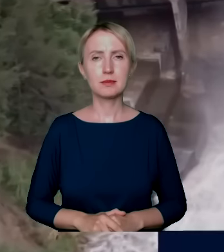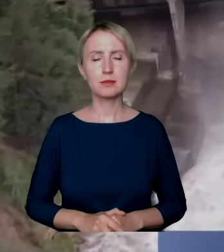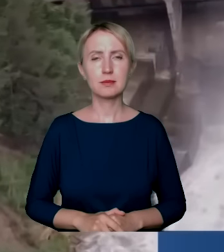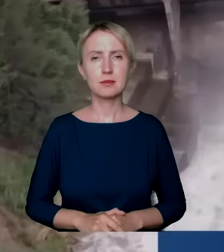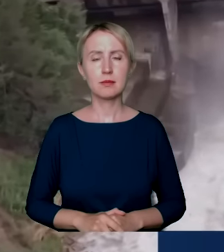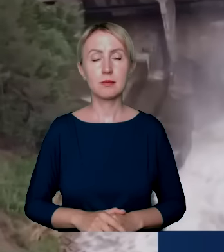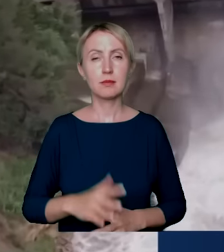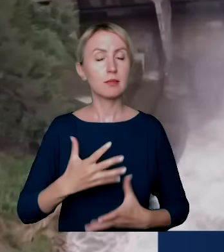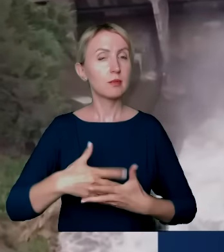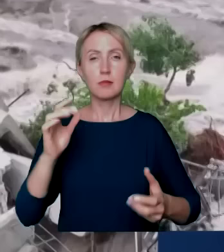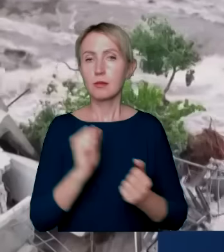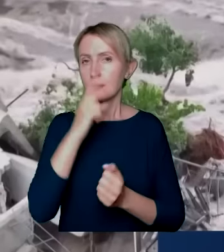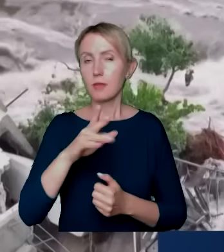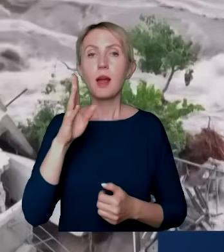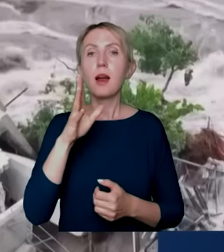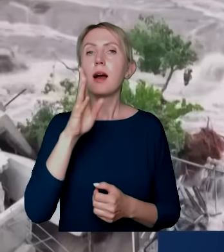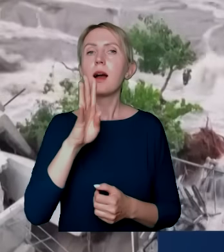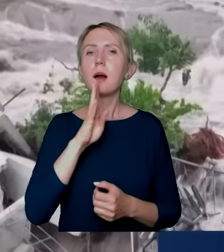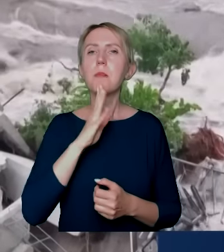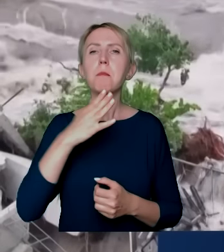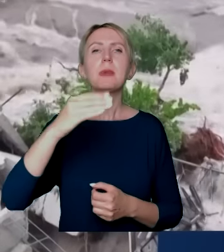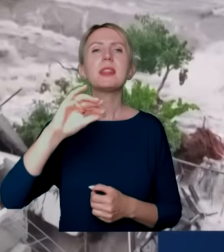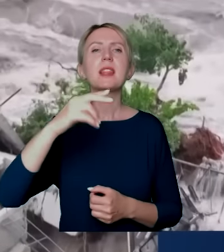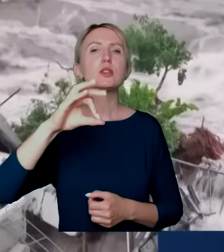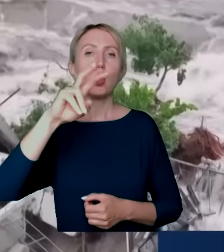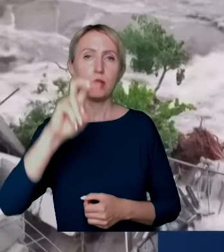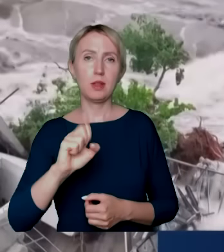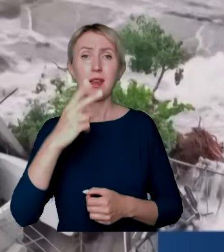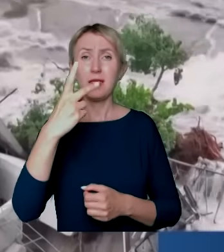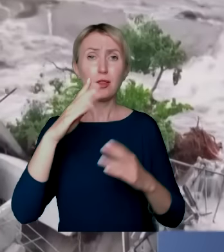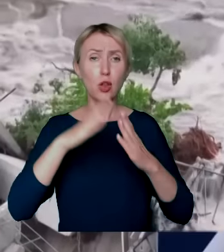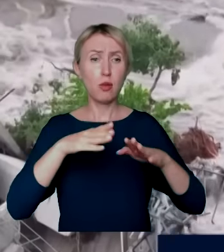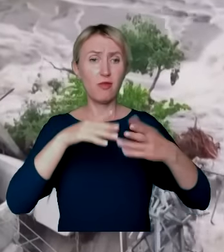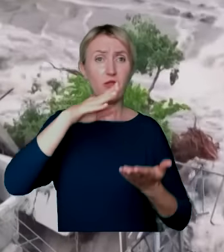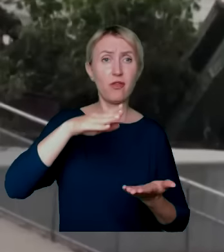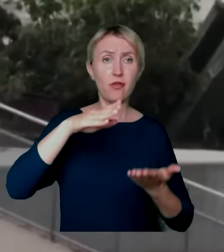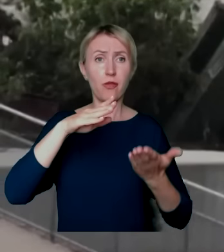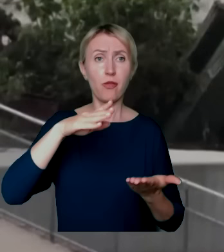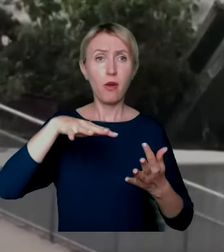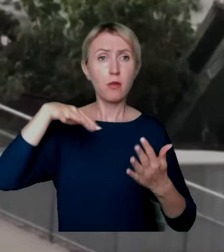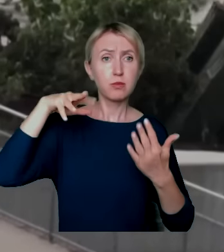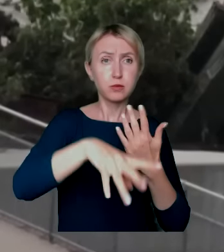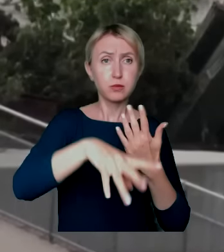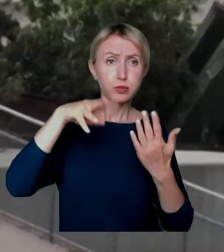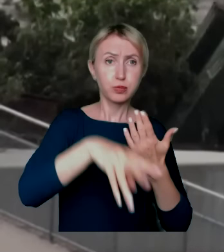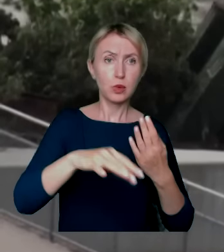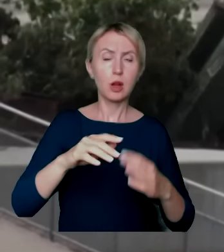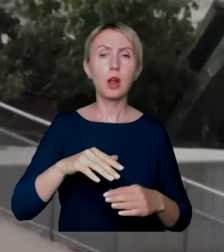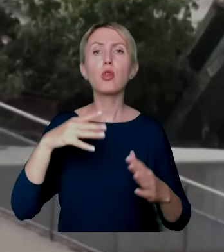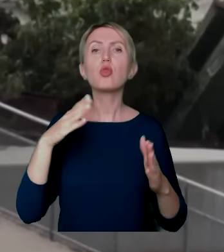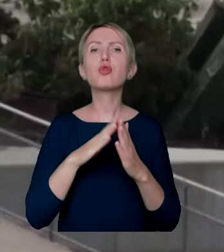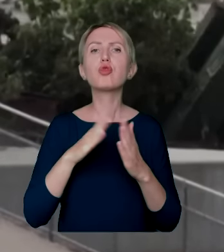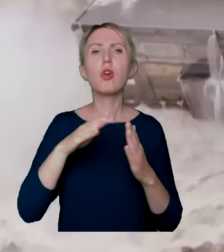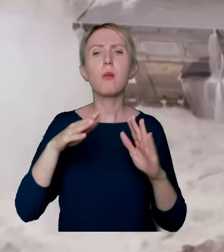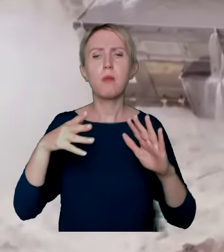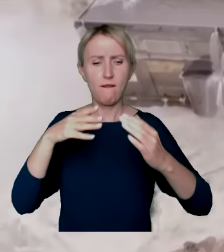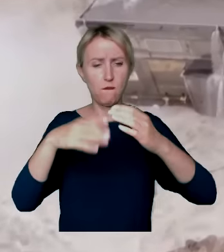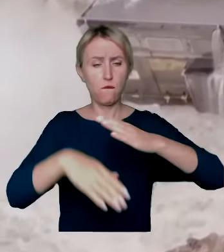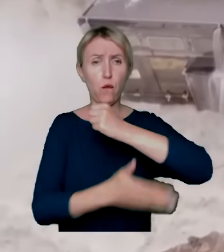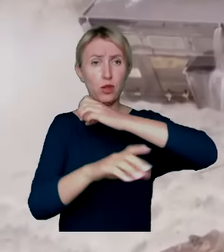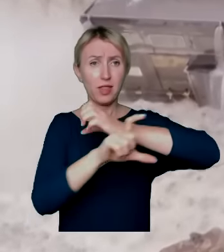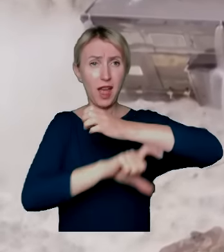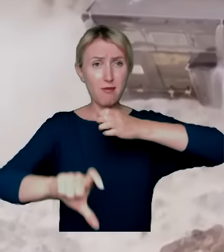Katastrofalny widok w amerykańskim stanie Minnesota. Jeden z domów dosłownie zawisł nad rwącym potokiem rzeki. Dom ma częściowo podmyte fundamenty i jest